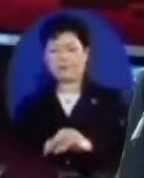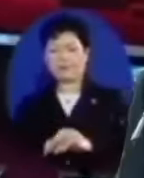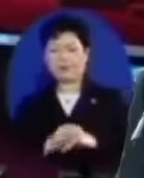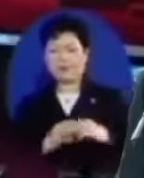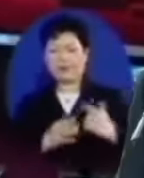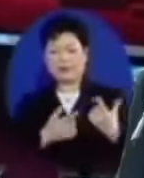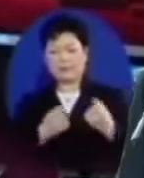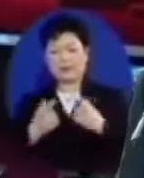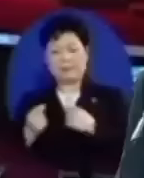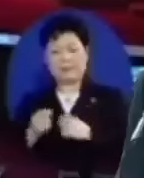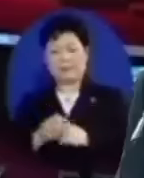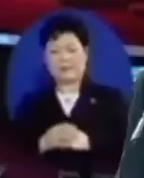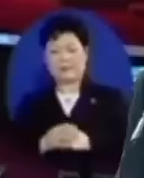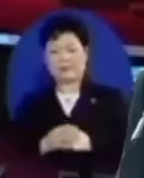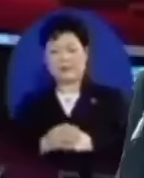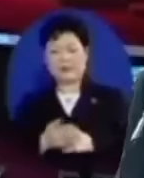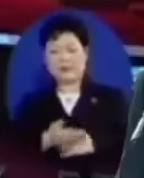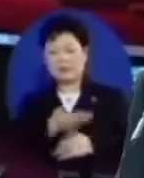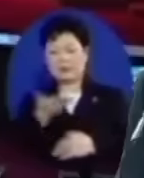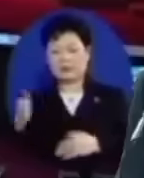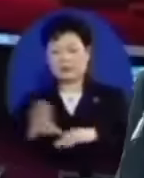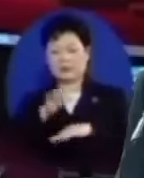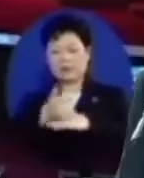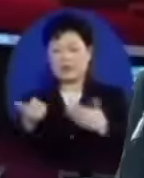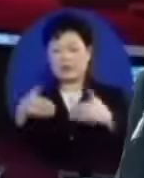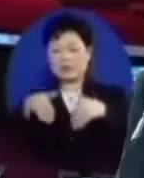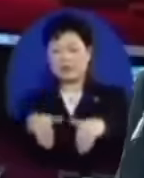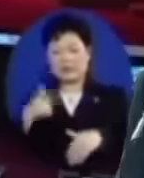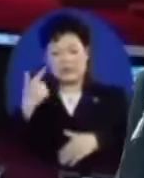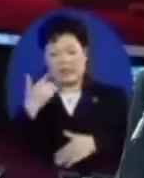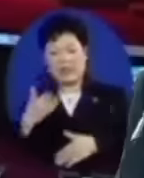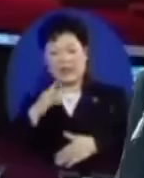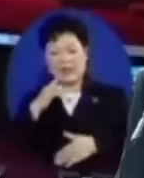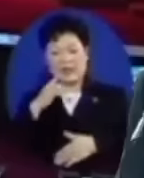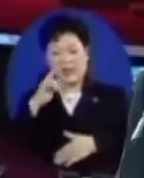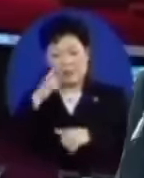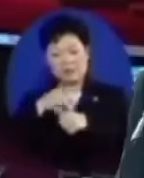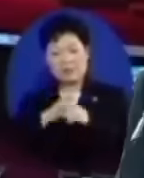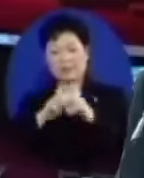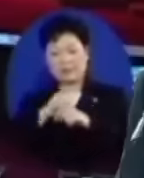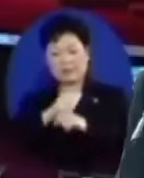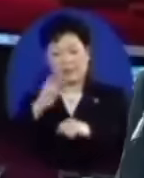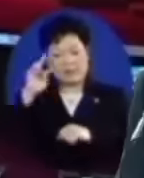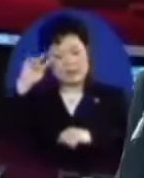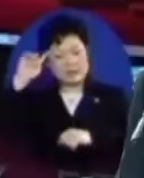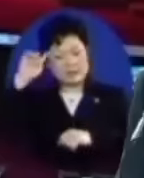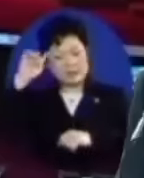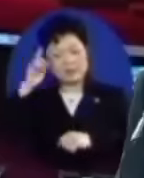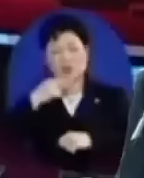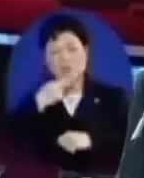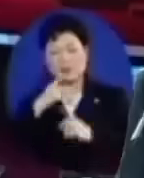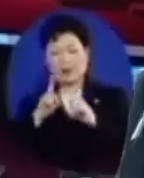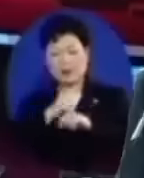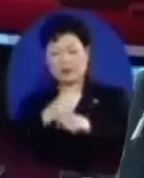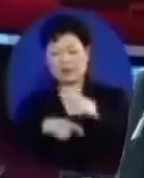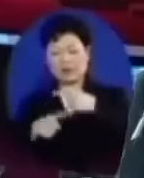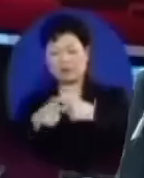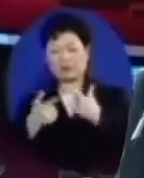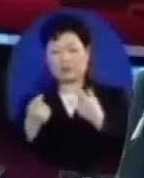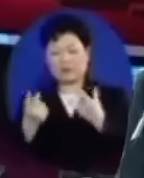말하고 있는 것입니다. 그들이 그리스도의 일꾼이냐? 바울 선생이 말하는 것입니다. 정신없는 말을 하거니와 나는 더욱